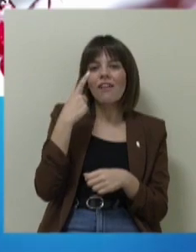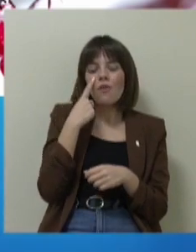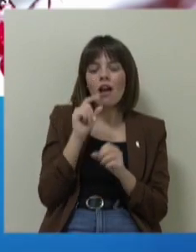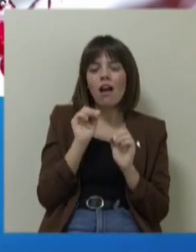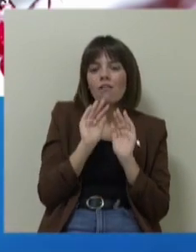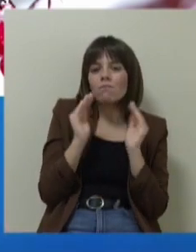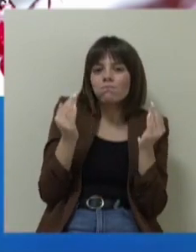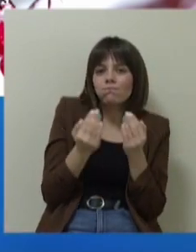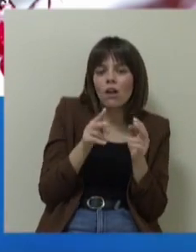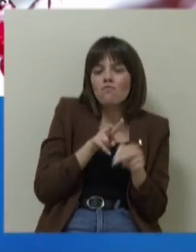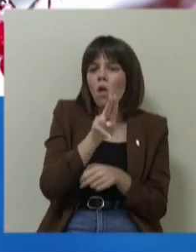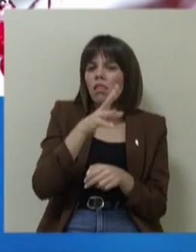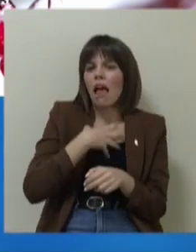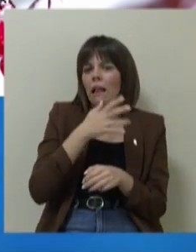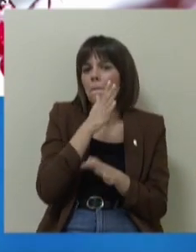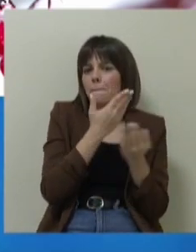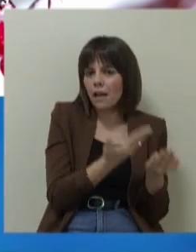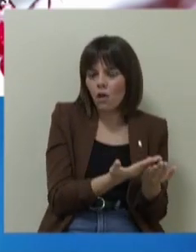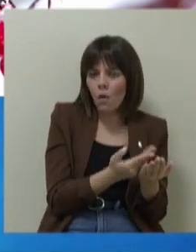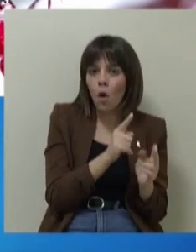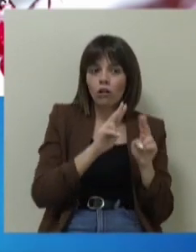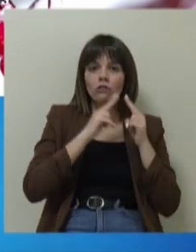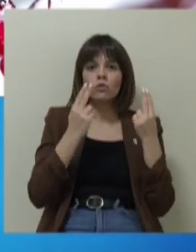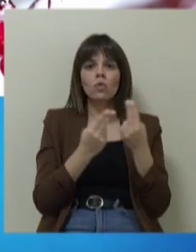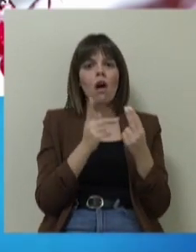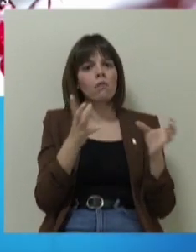geliştirdiği yöntemler var. Ve o doğayla bir bütün.